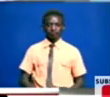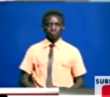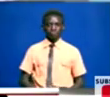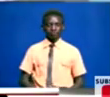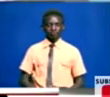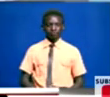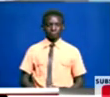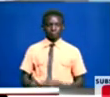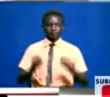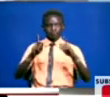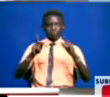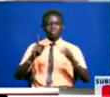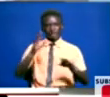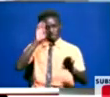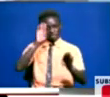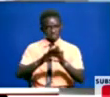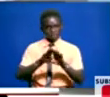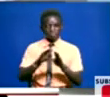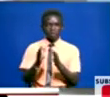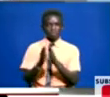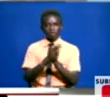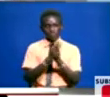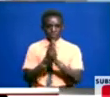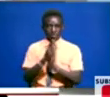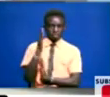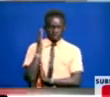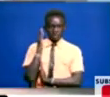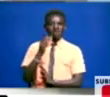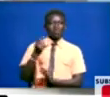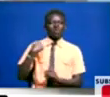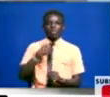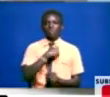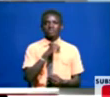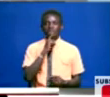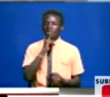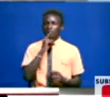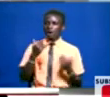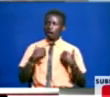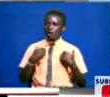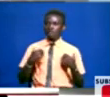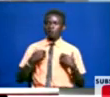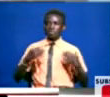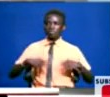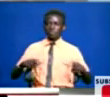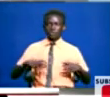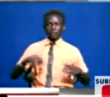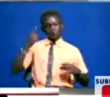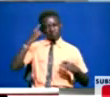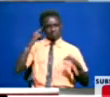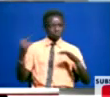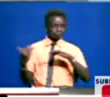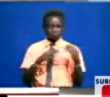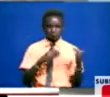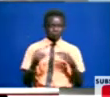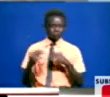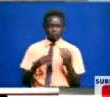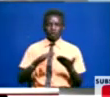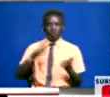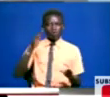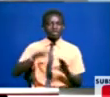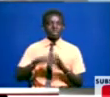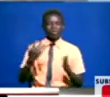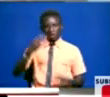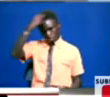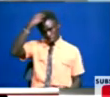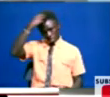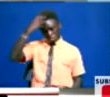Mtazamaji, tukisalia kwenye masala ya usalama, ni kuwa wakazi na waathiriwa wa mashambulizi ya mara kwa mara ya kigaidi katika kaunti ya Lamu